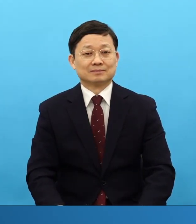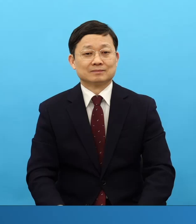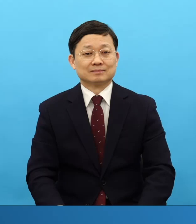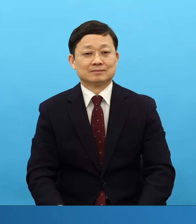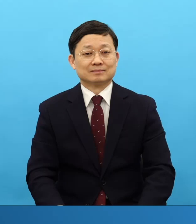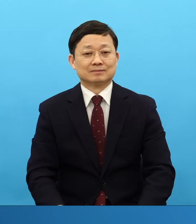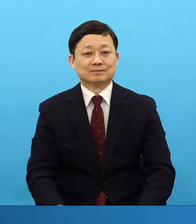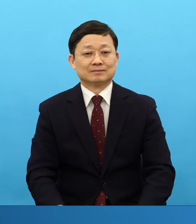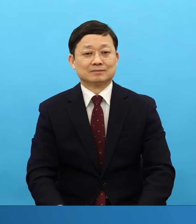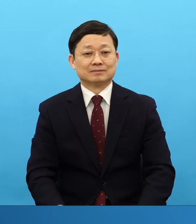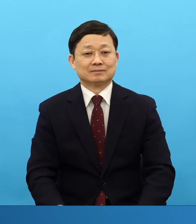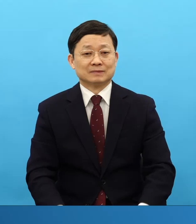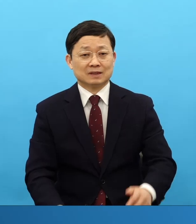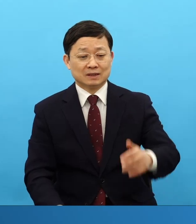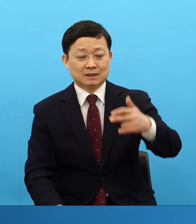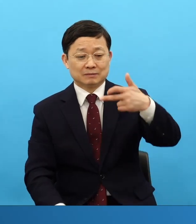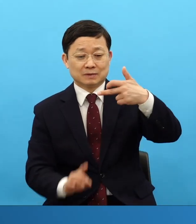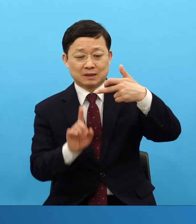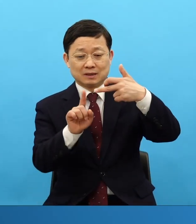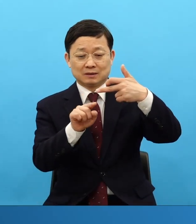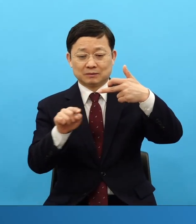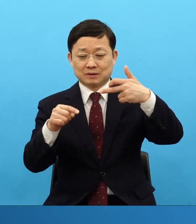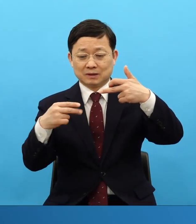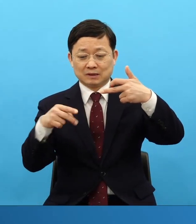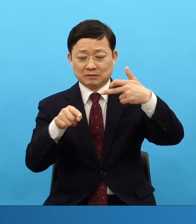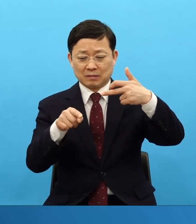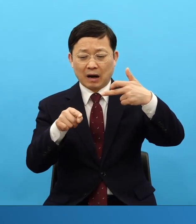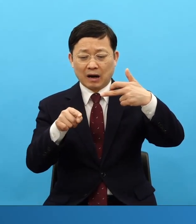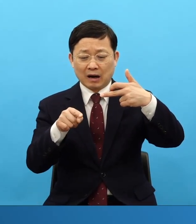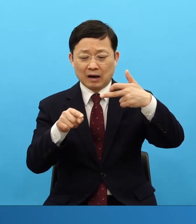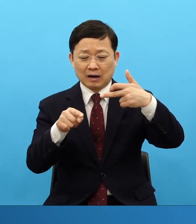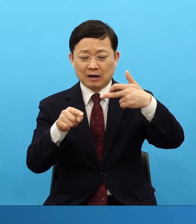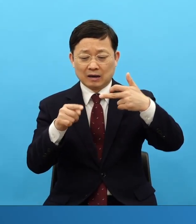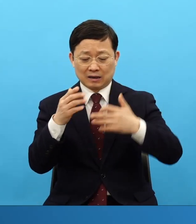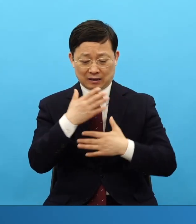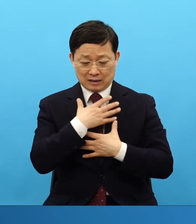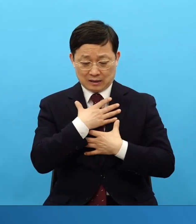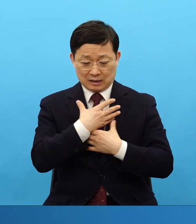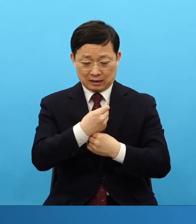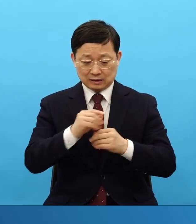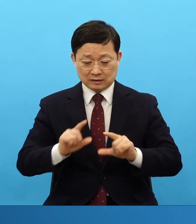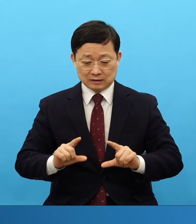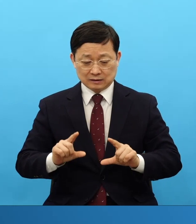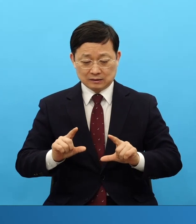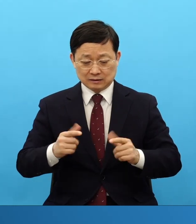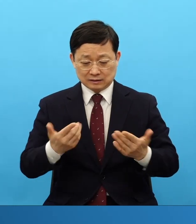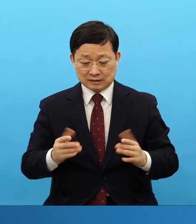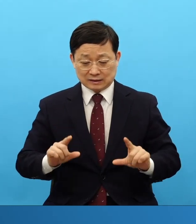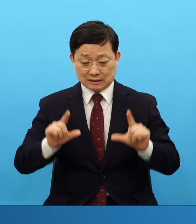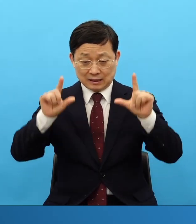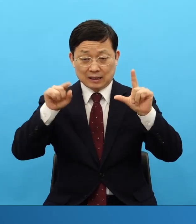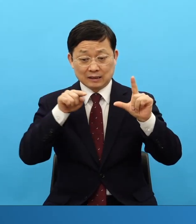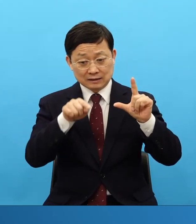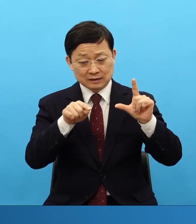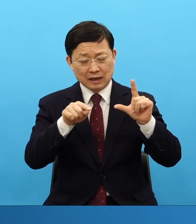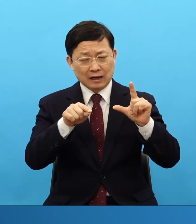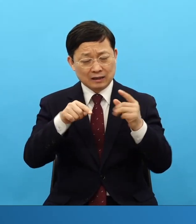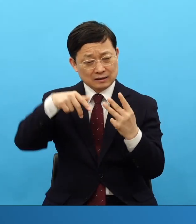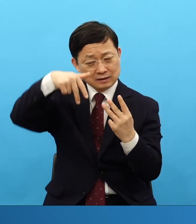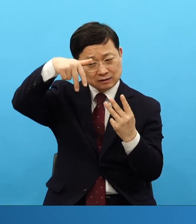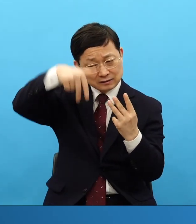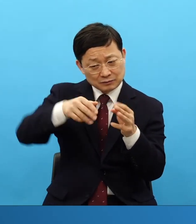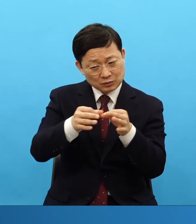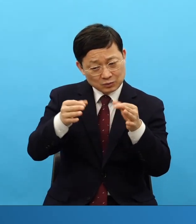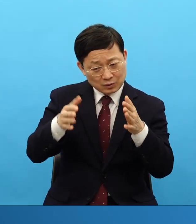이 새 안식일 이렇게 나왔잖아요. And it talks about the 3 Sabbath days. 내가 이제 응답 받을 수 있는 플랜을 짰다는 말이 돼요. That